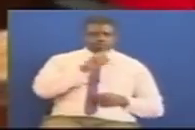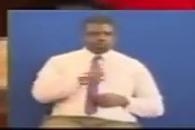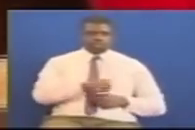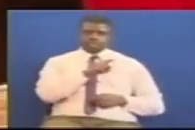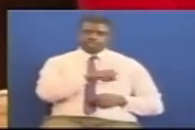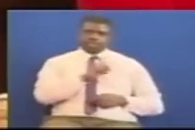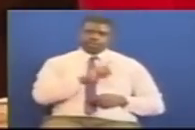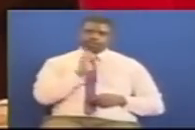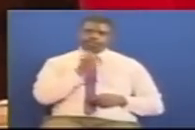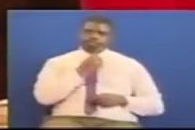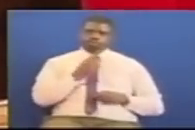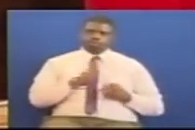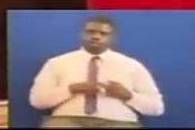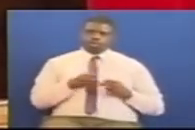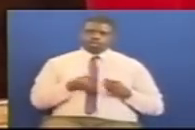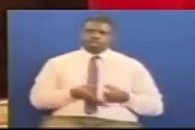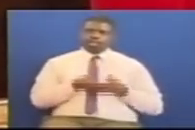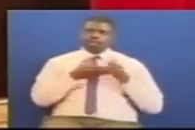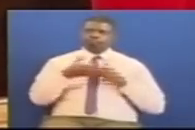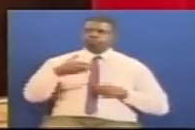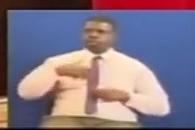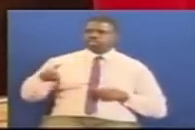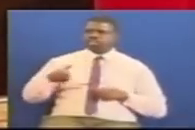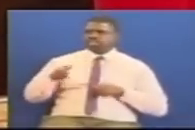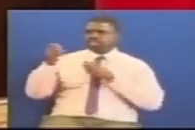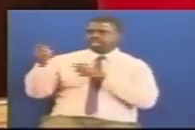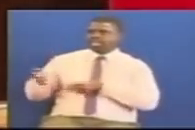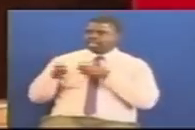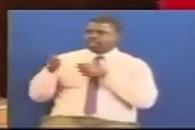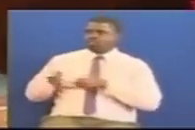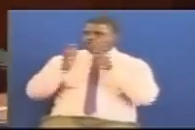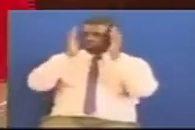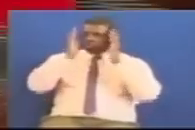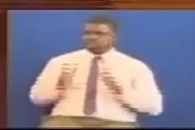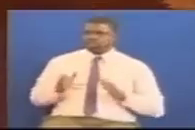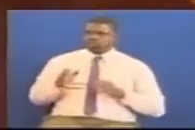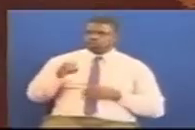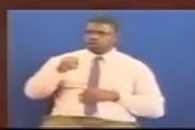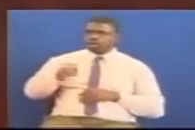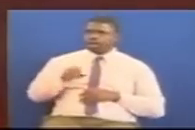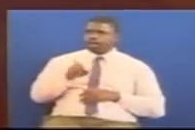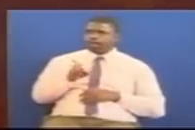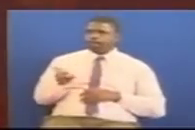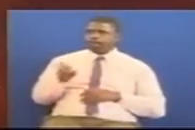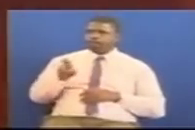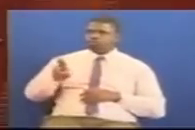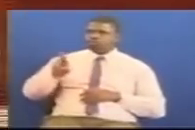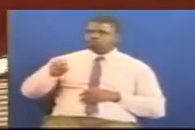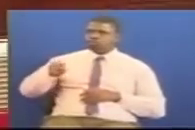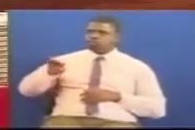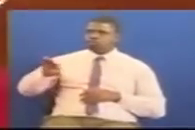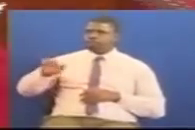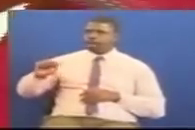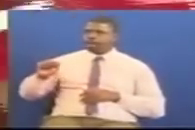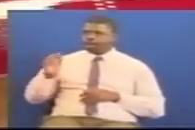kujibiwa na Naibu Waziri wa Kilimo, Mheshimiwa Omari Mgumba.